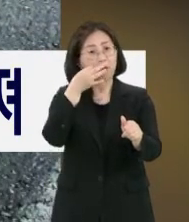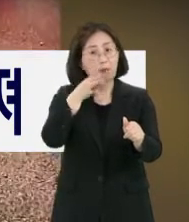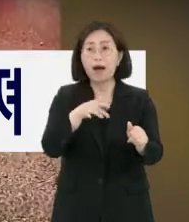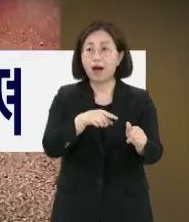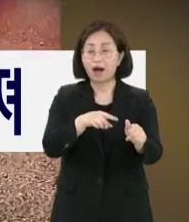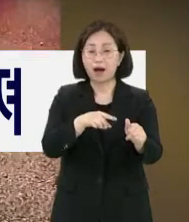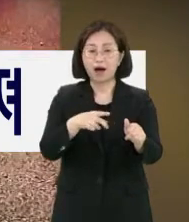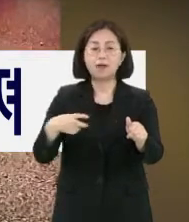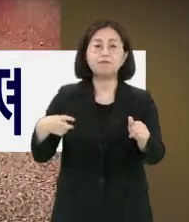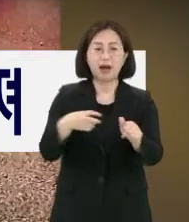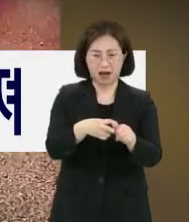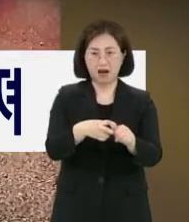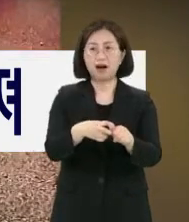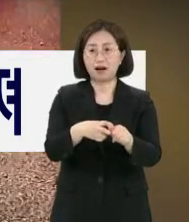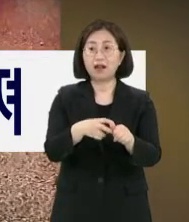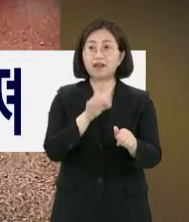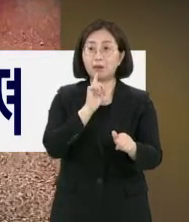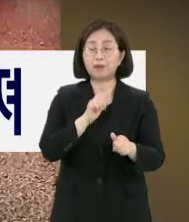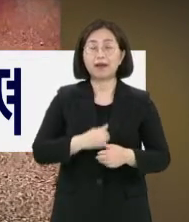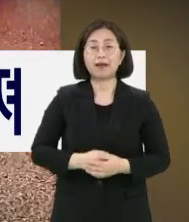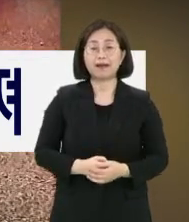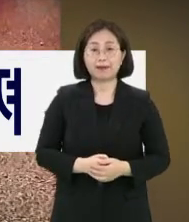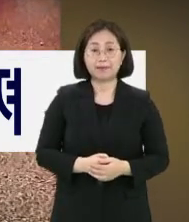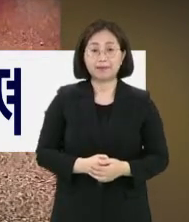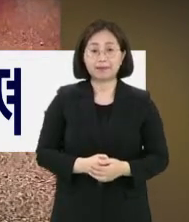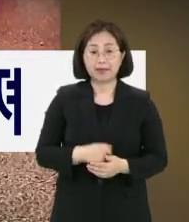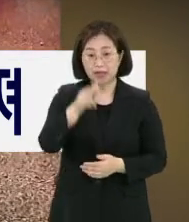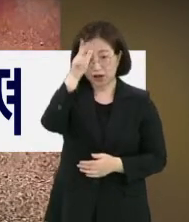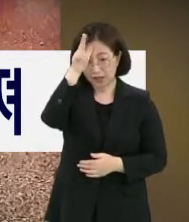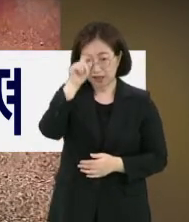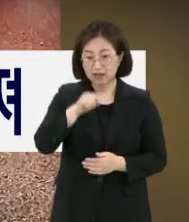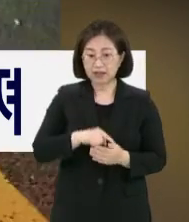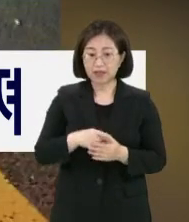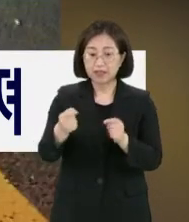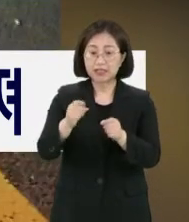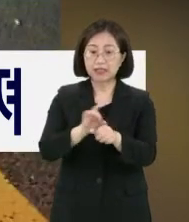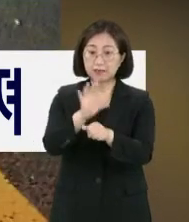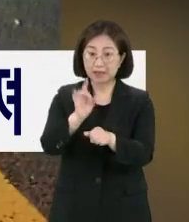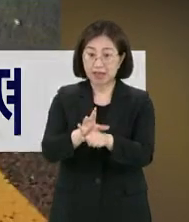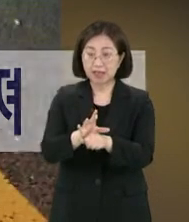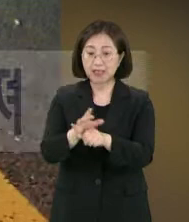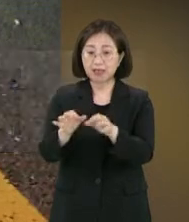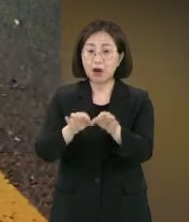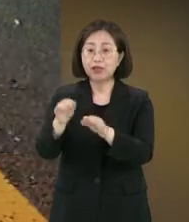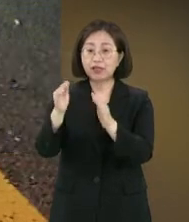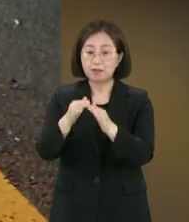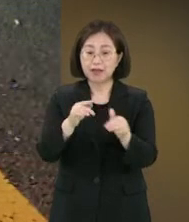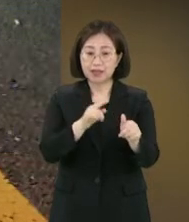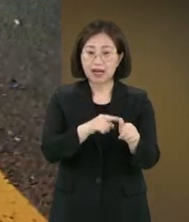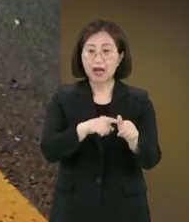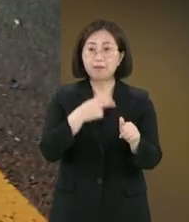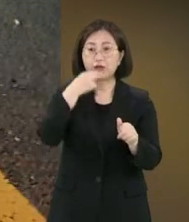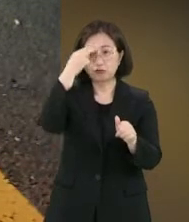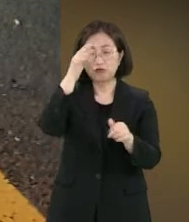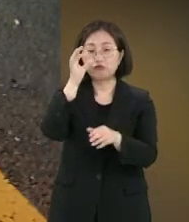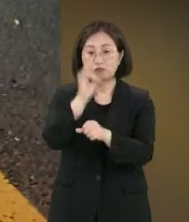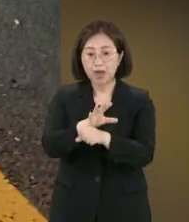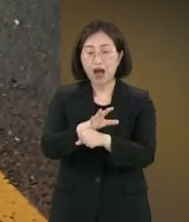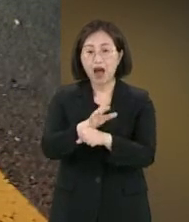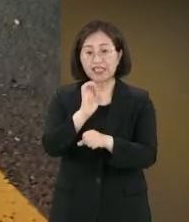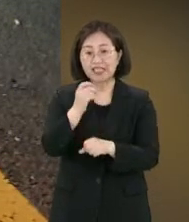못하고 사고를 냈다고 경찰에 진술했습니다. 경찰은 인근 편의점에서 A씨가 술을 구매한 CCTV 영상을